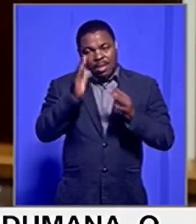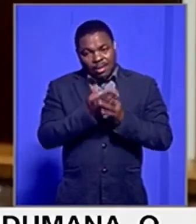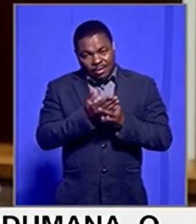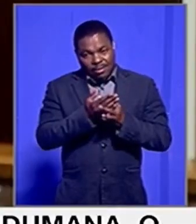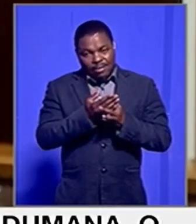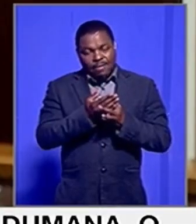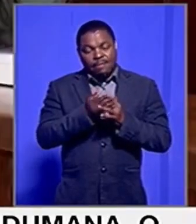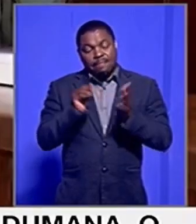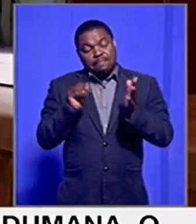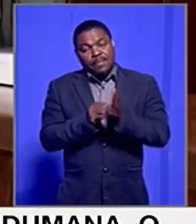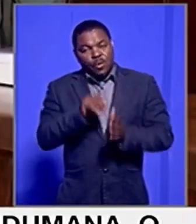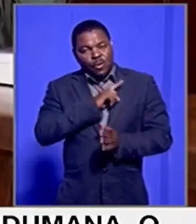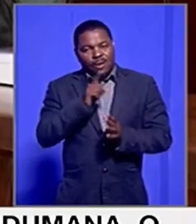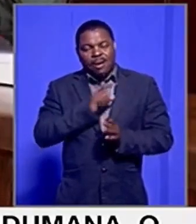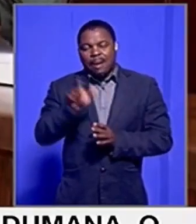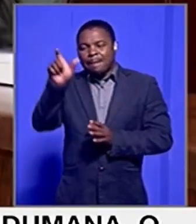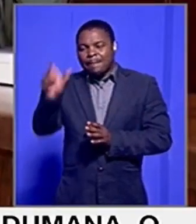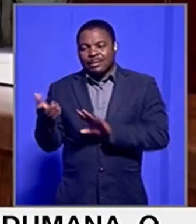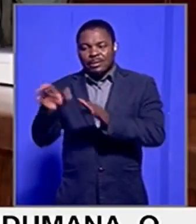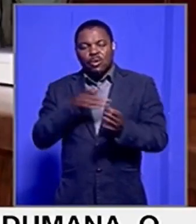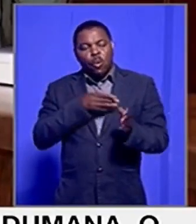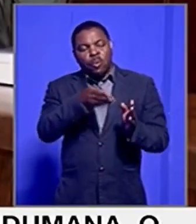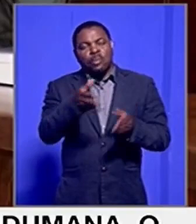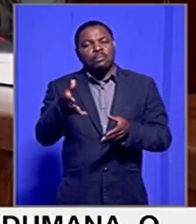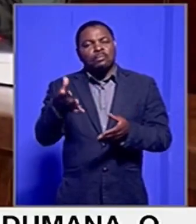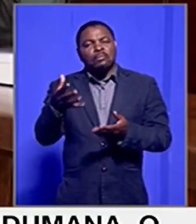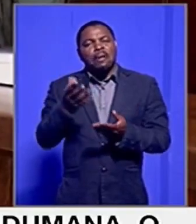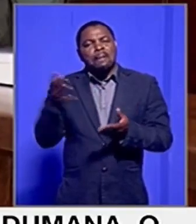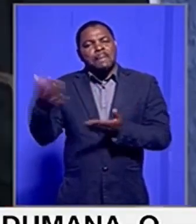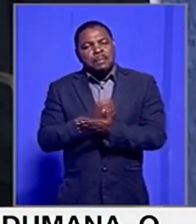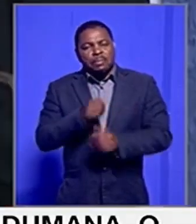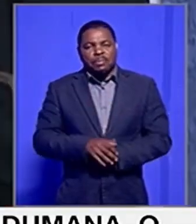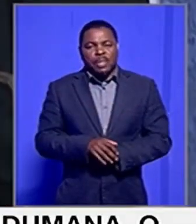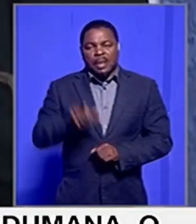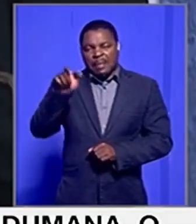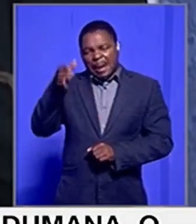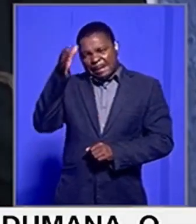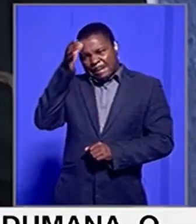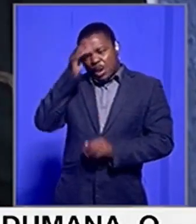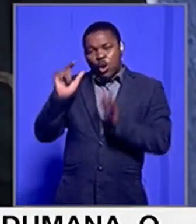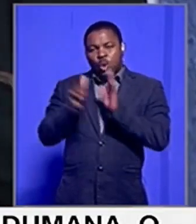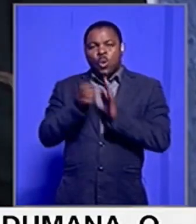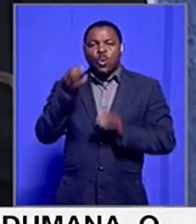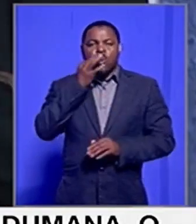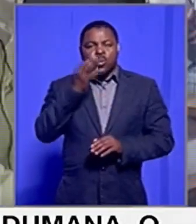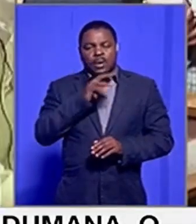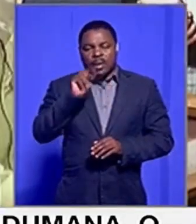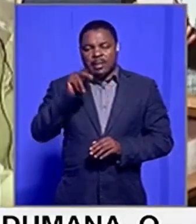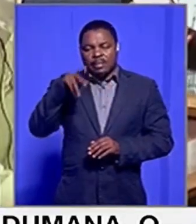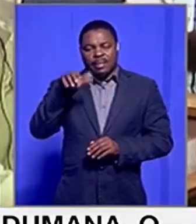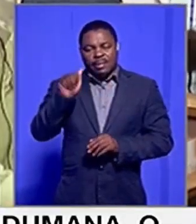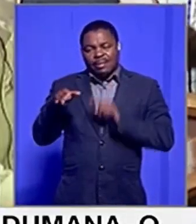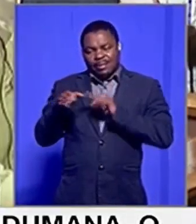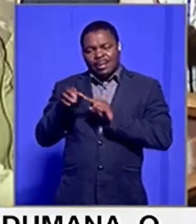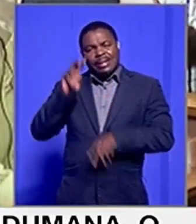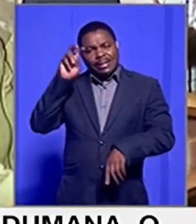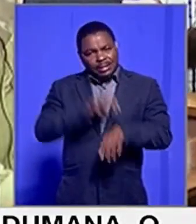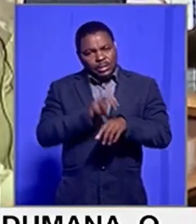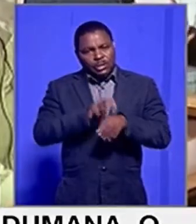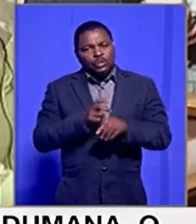fitlhetswe a tshwere setopo. Moitseanape wa tsa molao a re le fa go sa le gale bothati jwa bosetšhaba jwa bosekisi bo tshwanela go